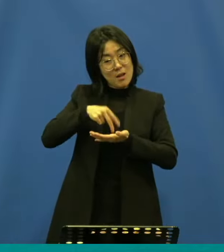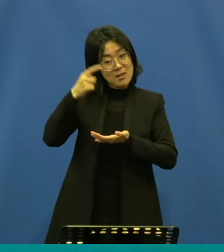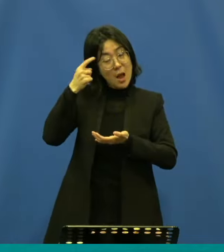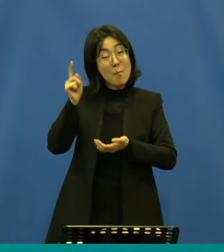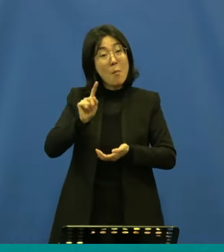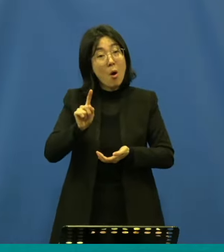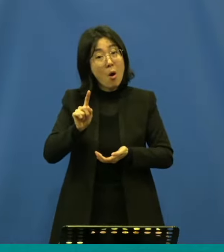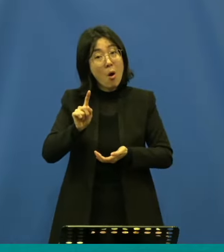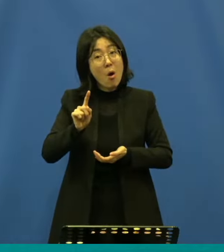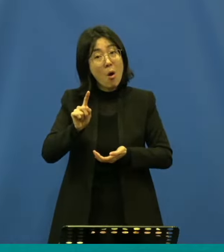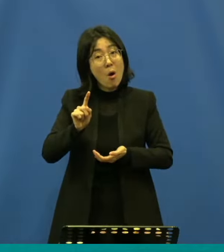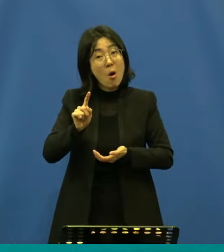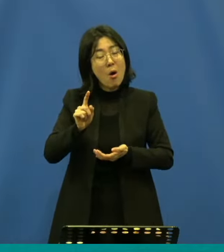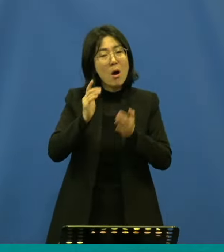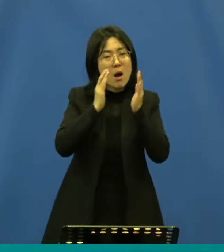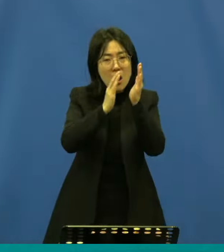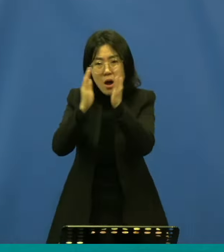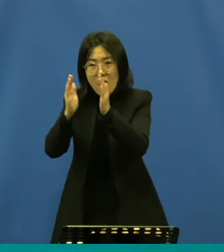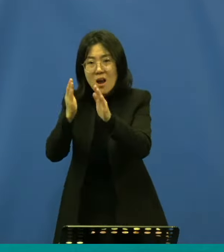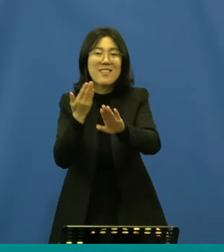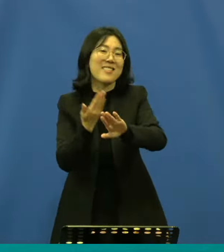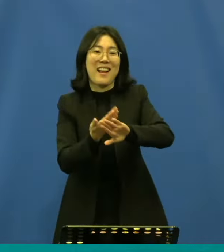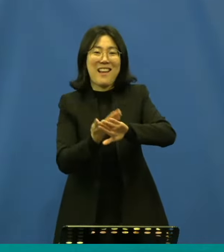그 관점에 따라 달라지는 것입니다.